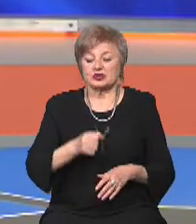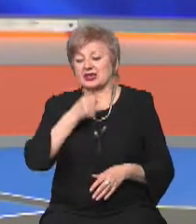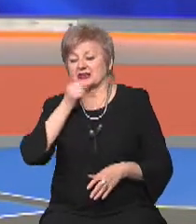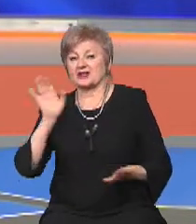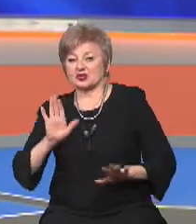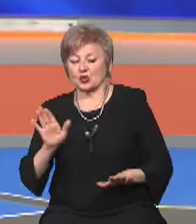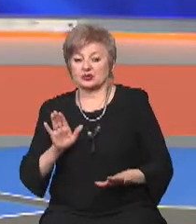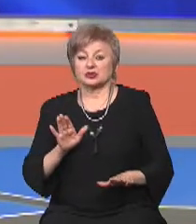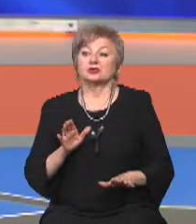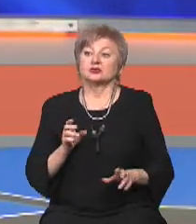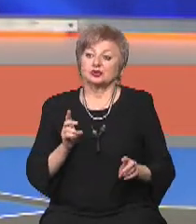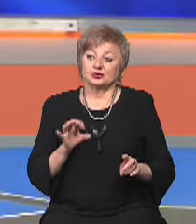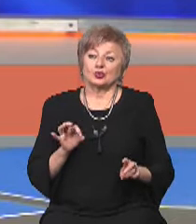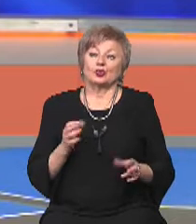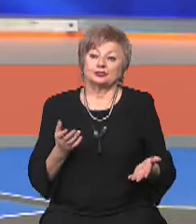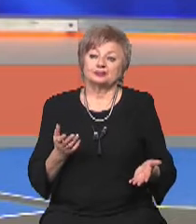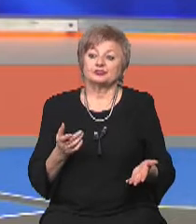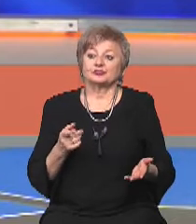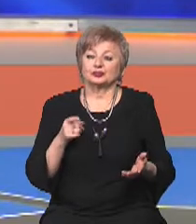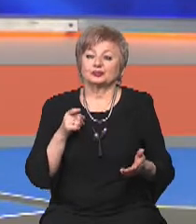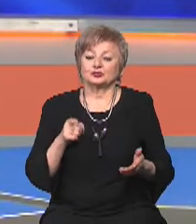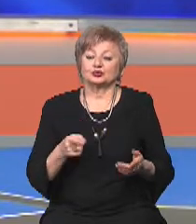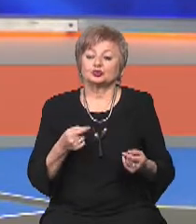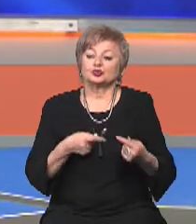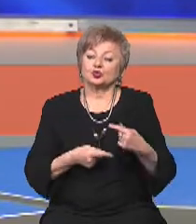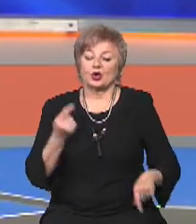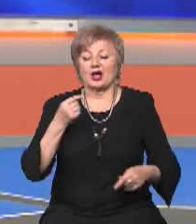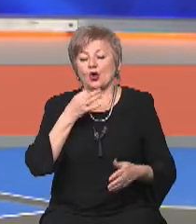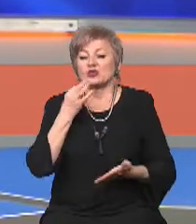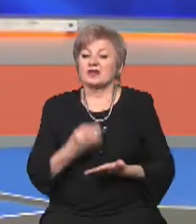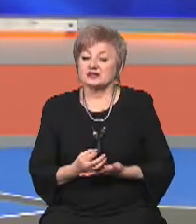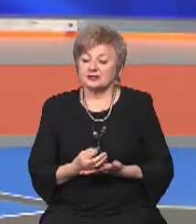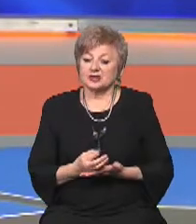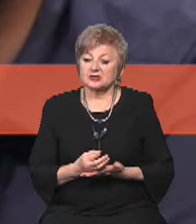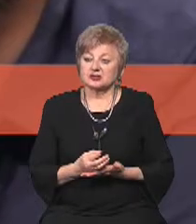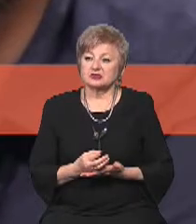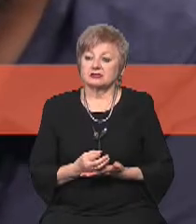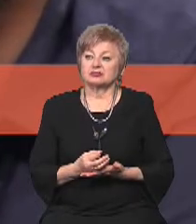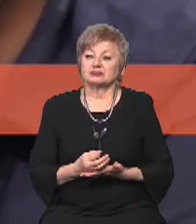дорослий, але трошки інша ступінь відповідальності. І тому